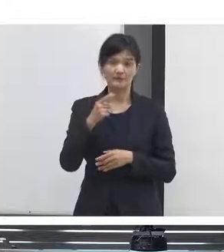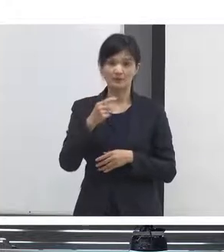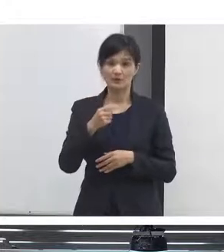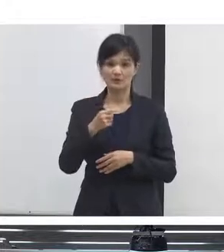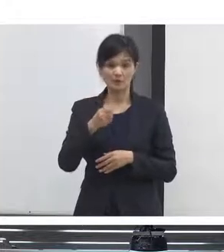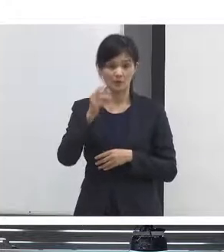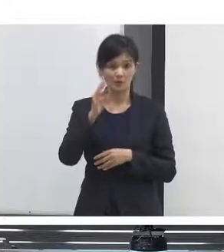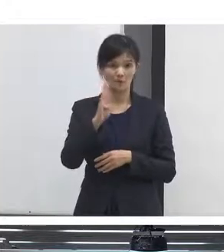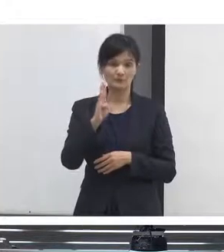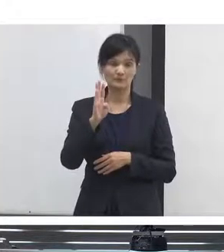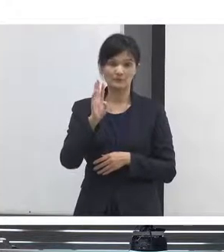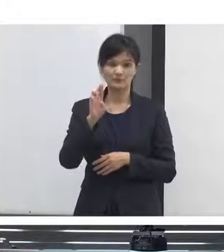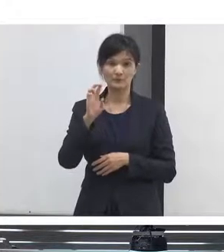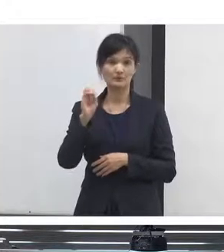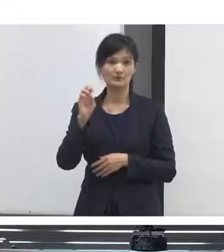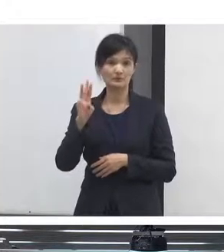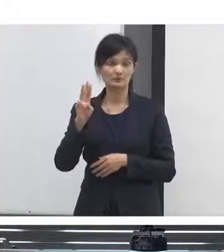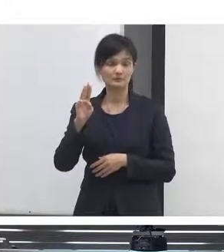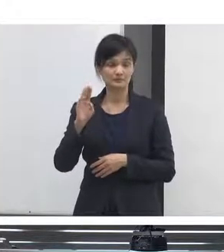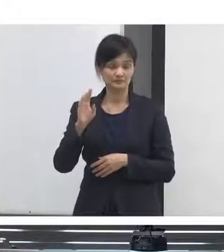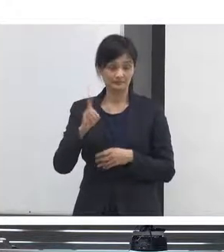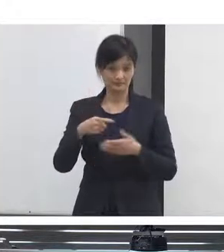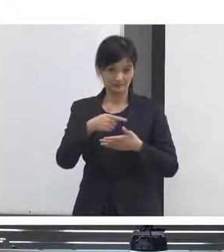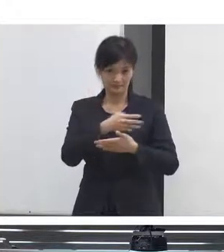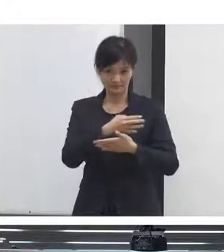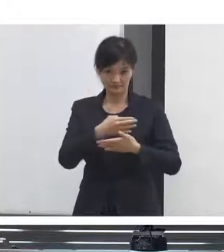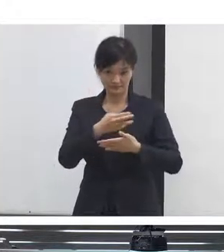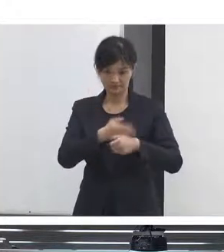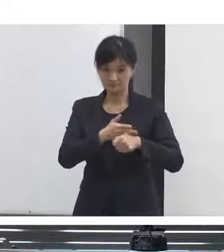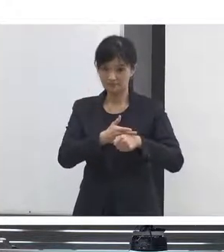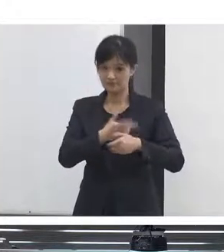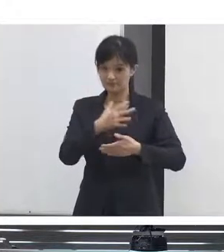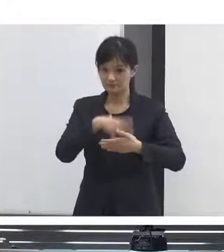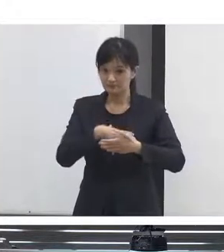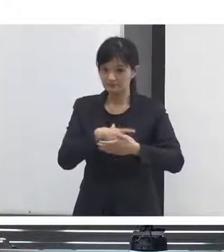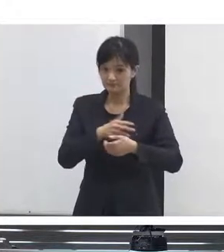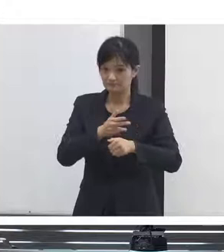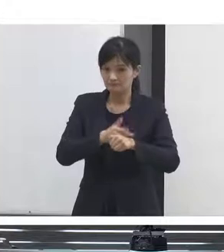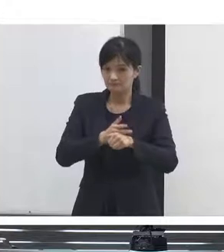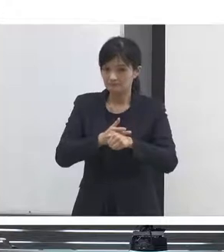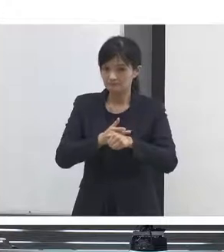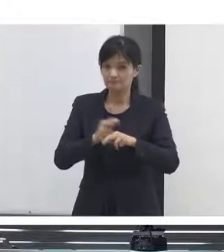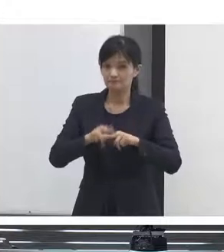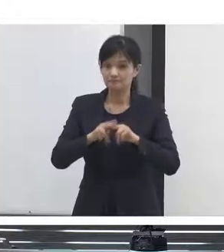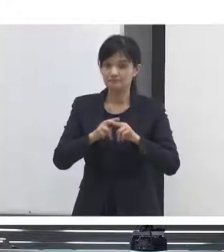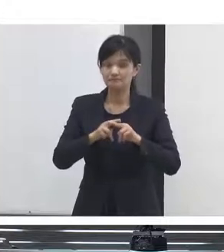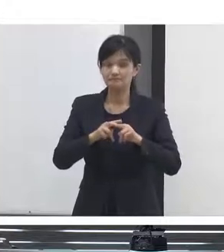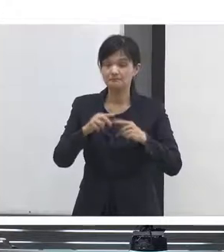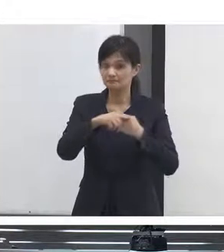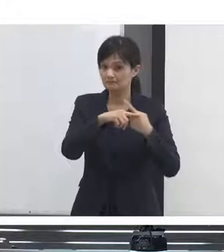就是说我们自己去开发出来一个这个 extension， 然后这 extension 呢是利用 RDF 的这个